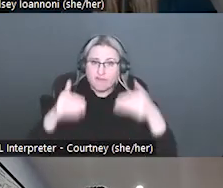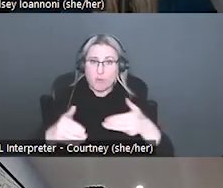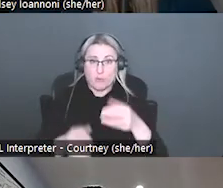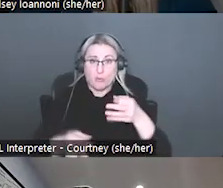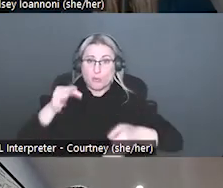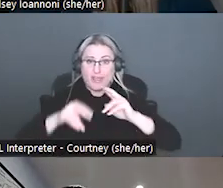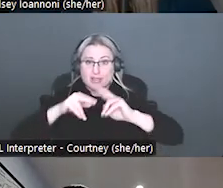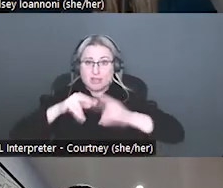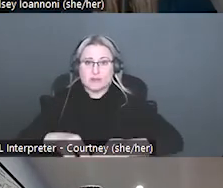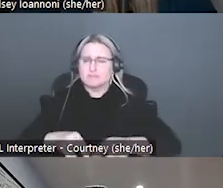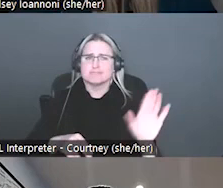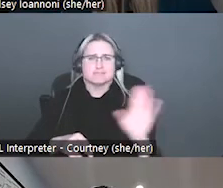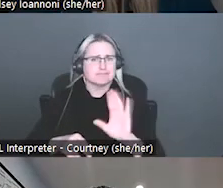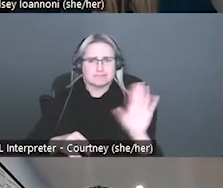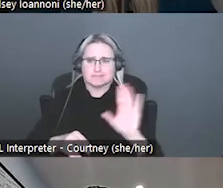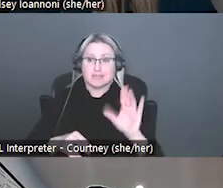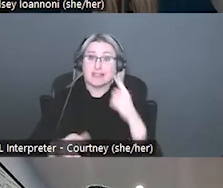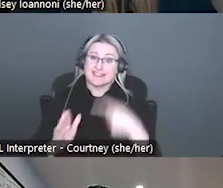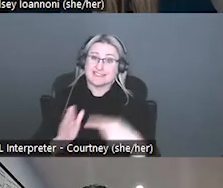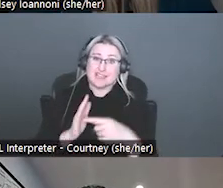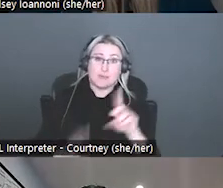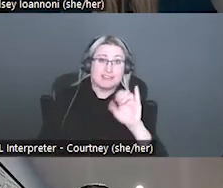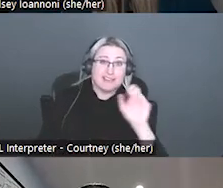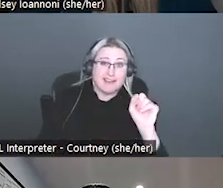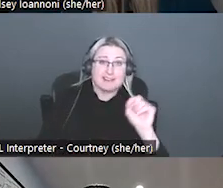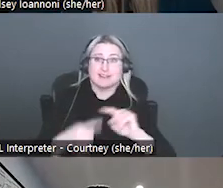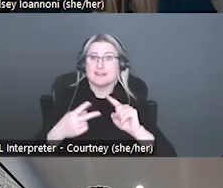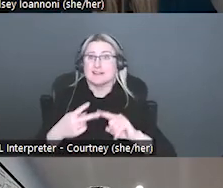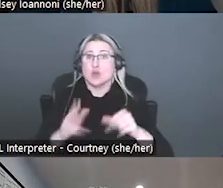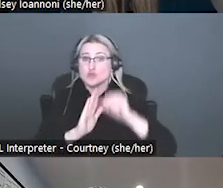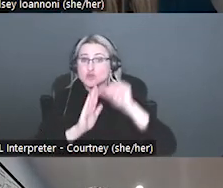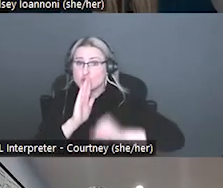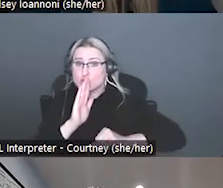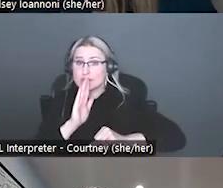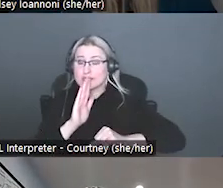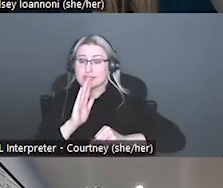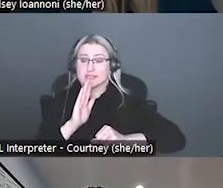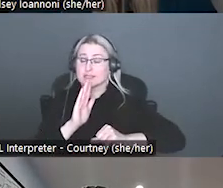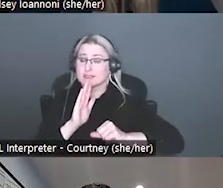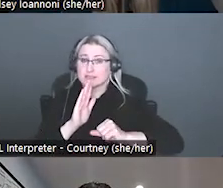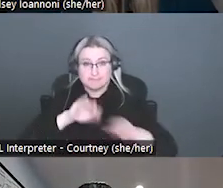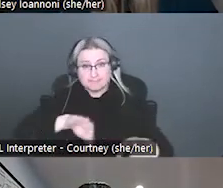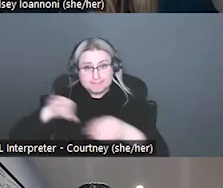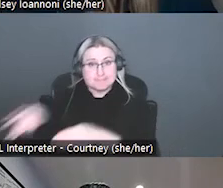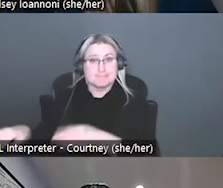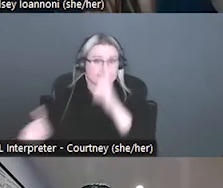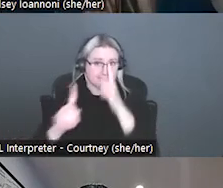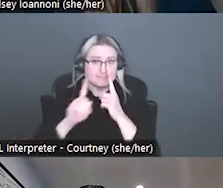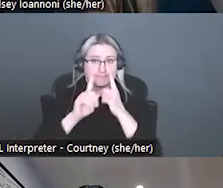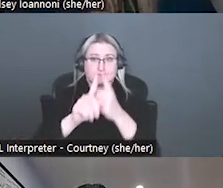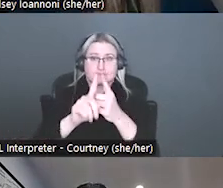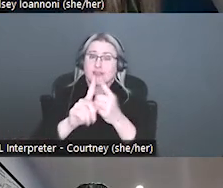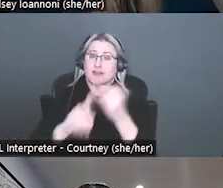pas s'axer uniquement sur la perte de poids et les pratiques de perte de poids comme les régimes et la chirurgie bariatrique,